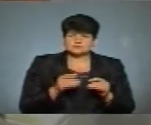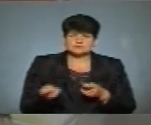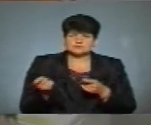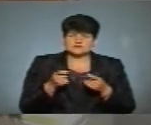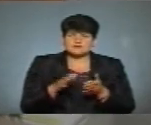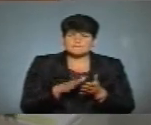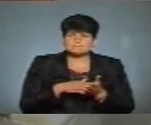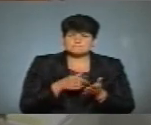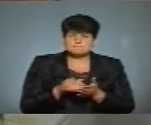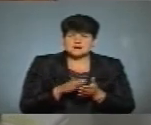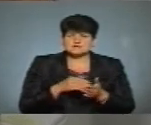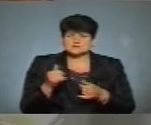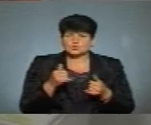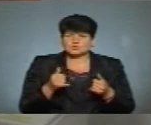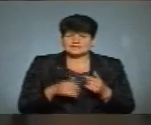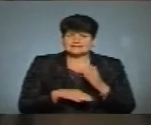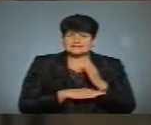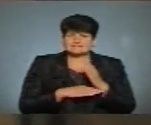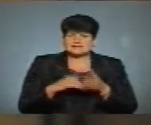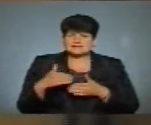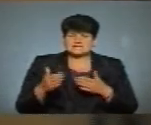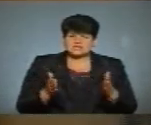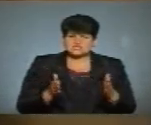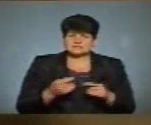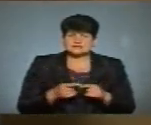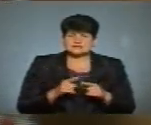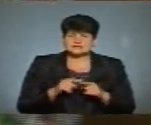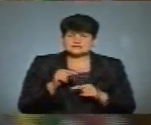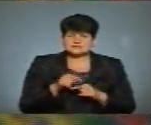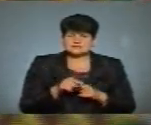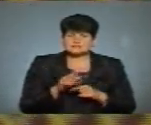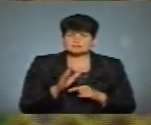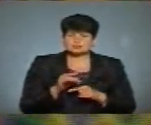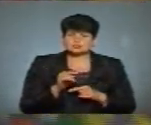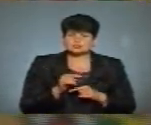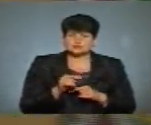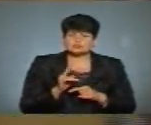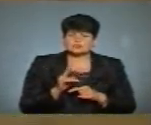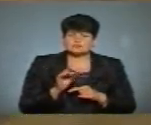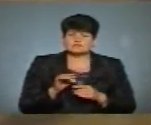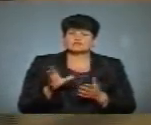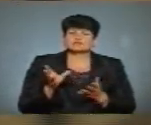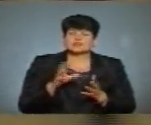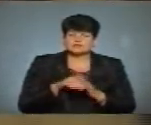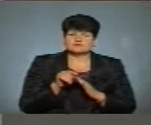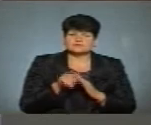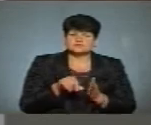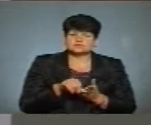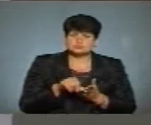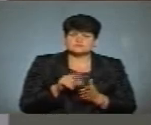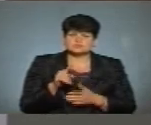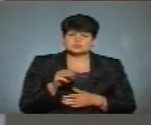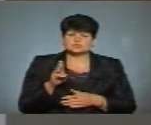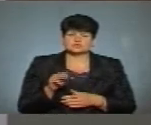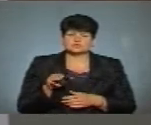масло і олію з дерев'яних ящиків. Ця бандура належала тому квартету, в числі якого виступав Зіновій Штокалко.